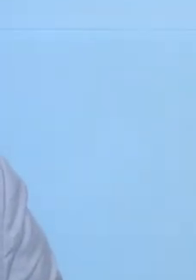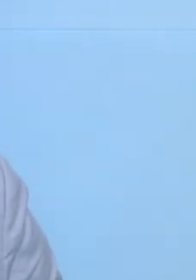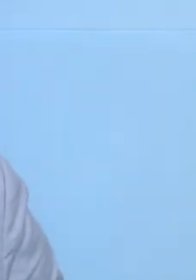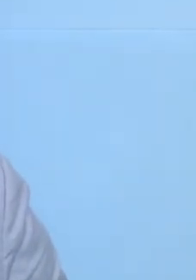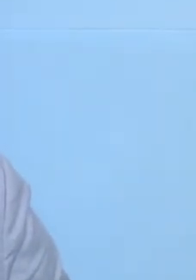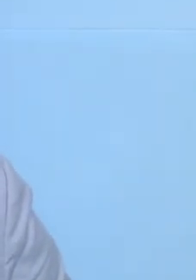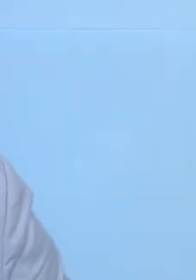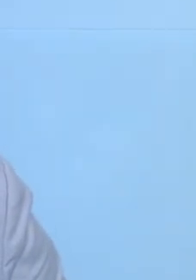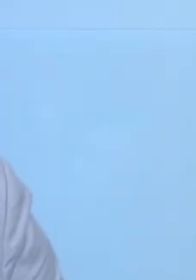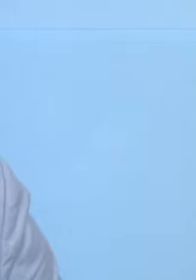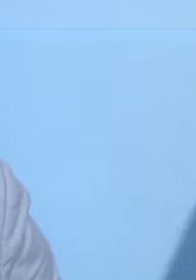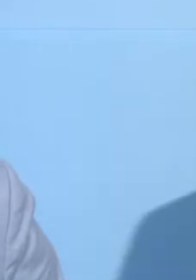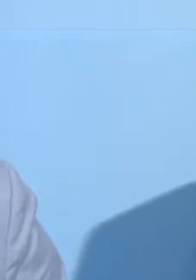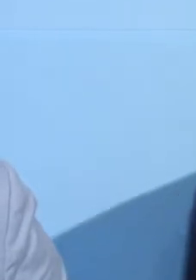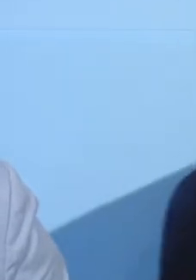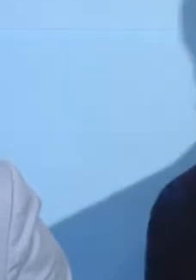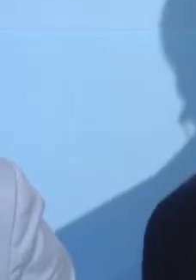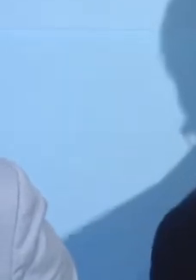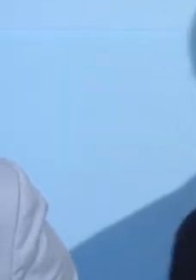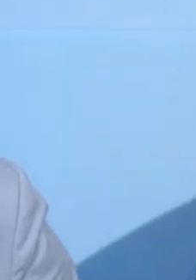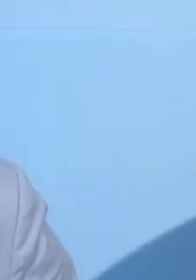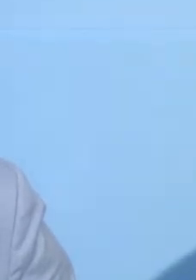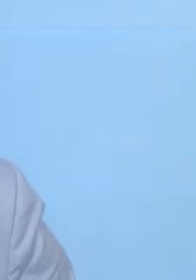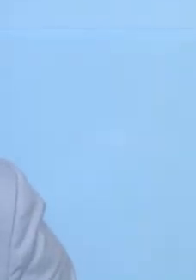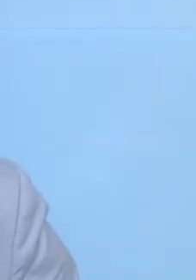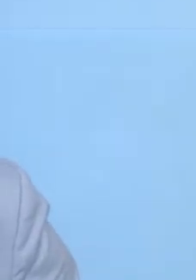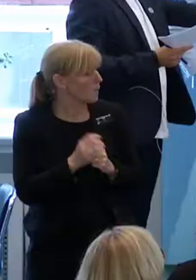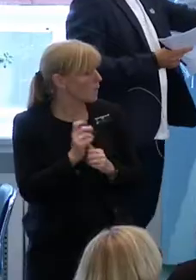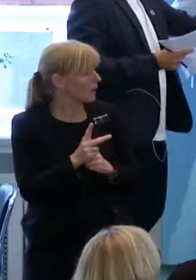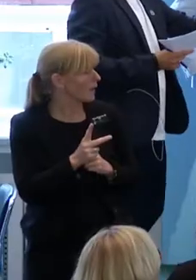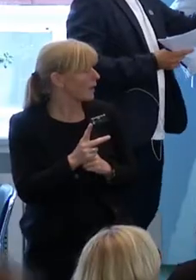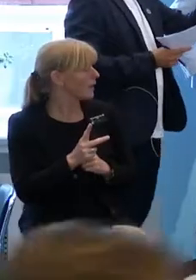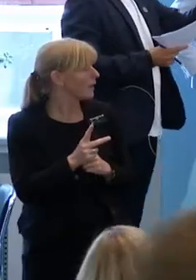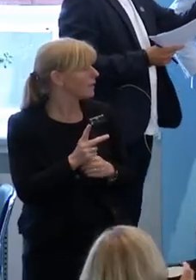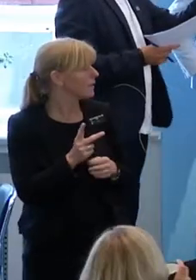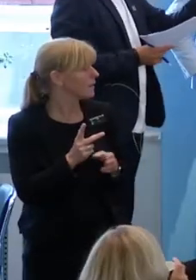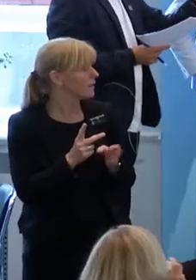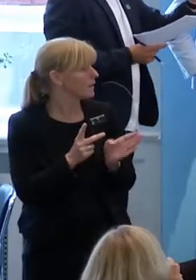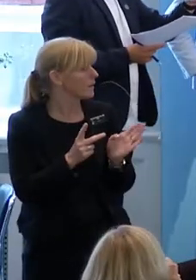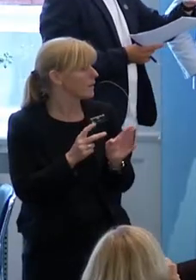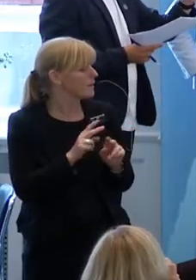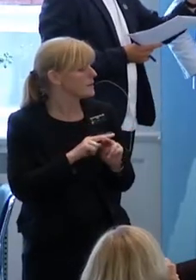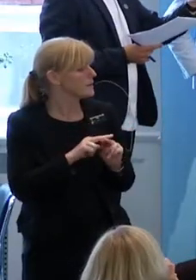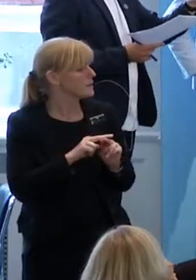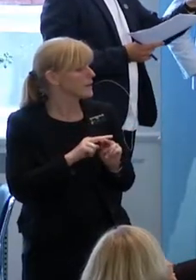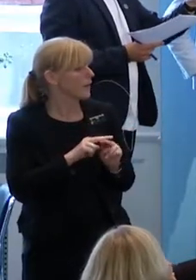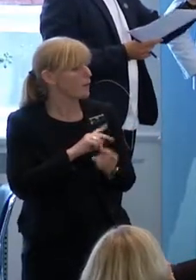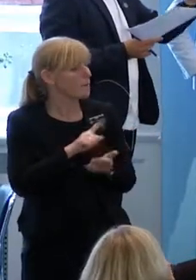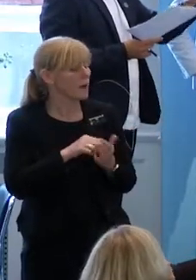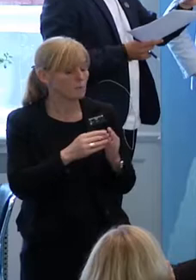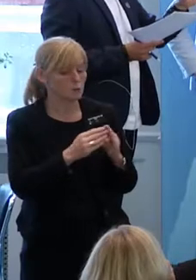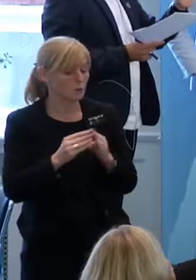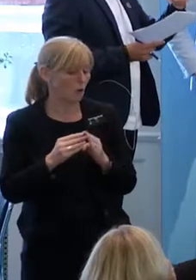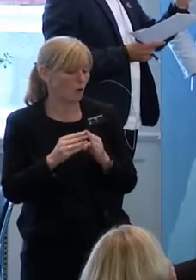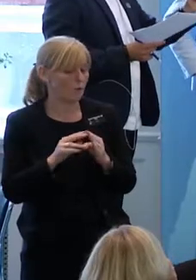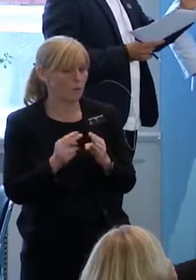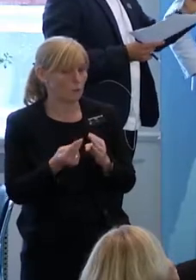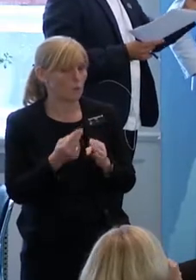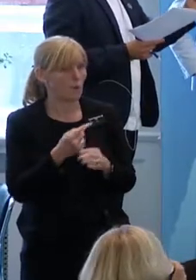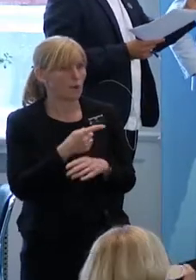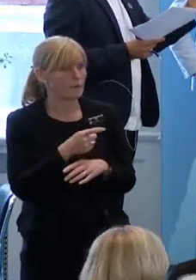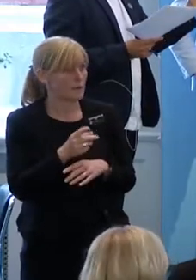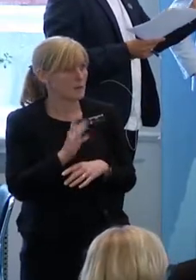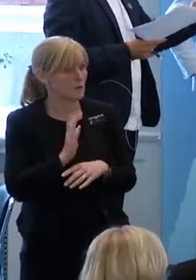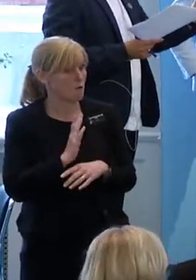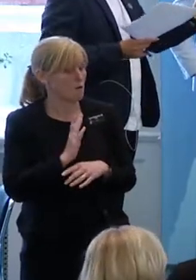tvingande verktyg. Så det tror jag kan vara användbart. Men Anna, känner då Malmö stad då att man har det